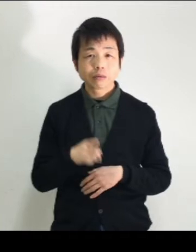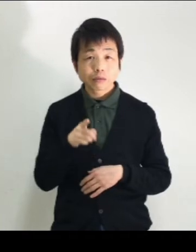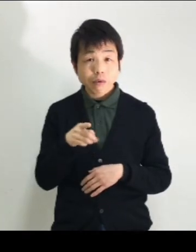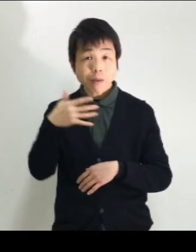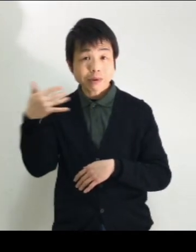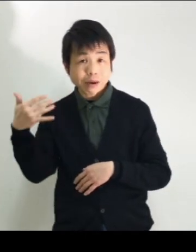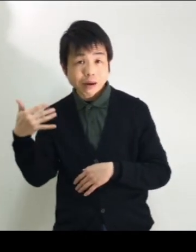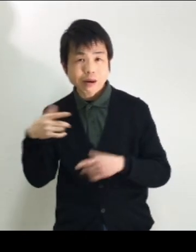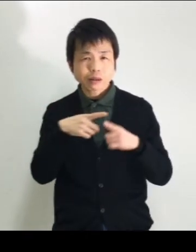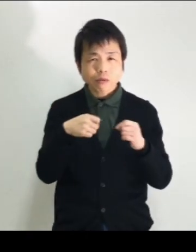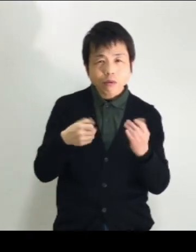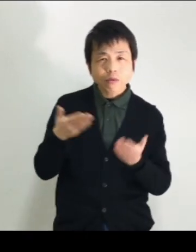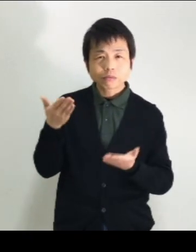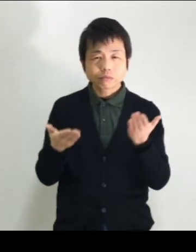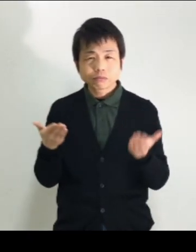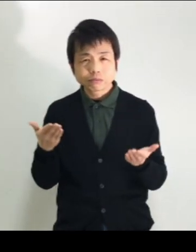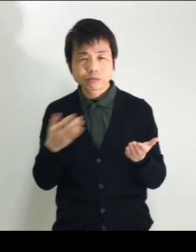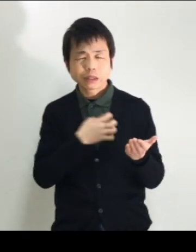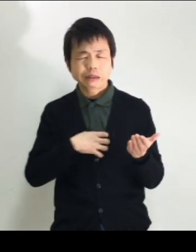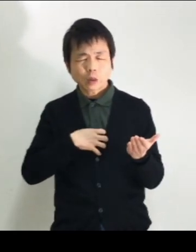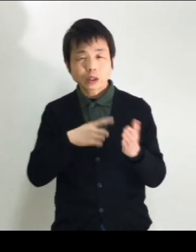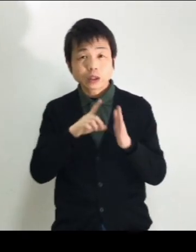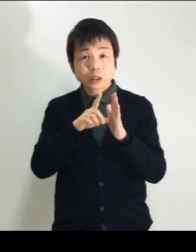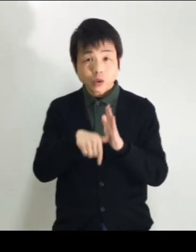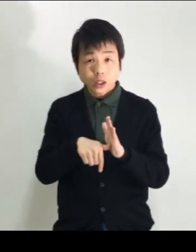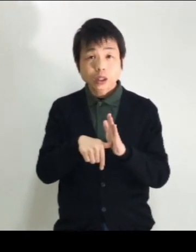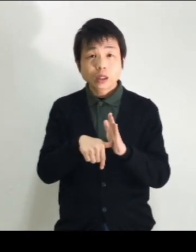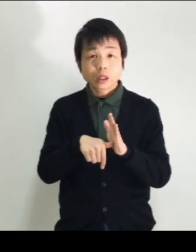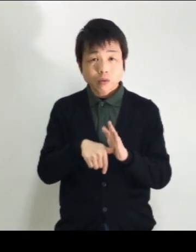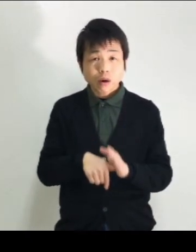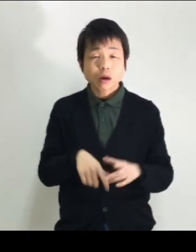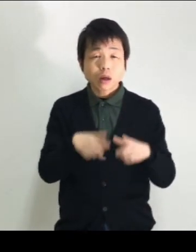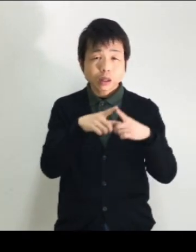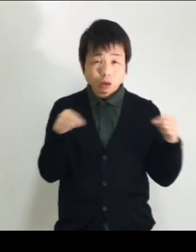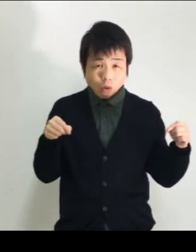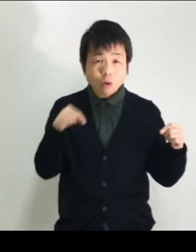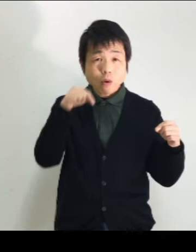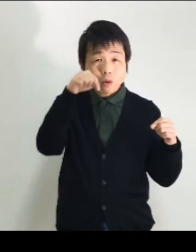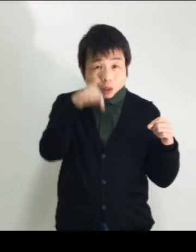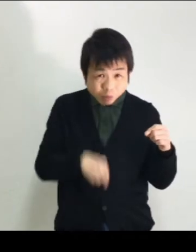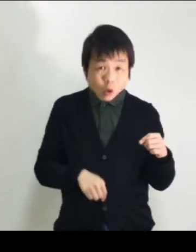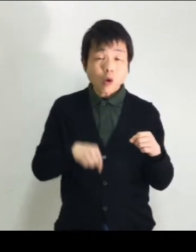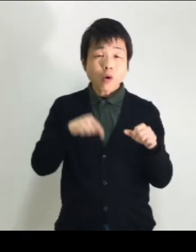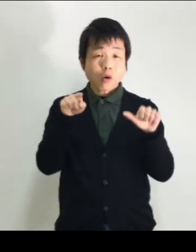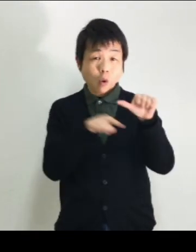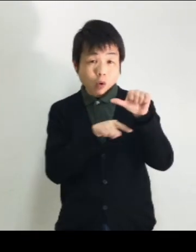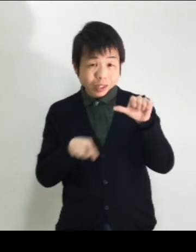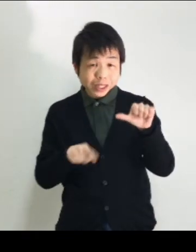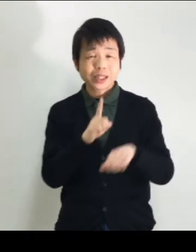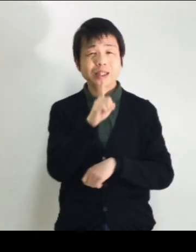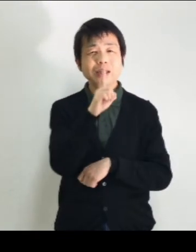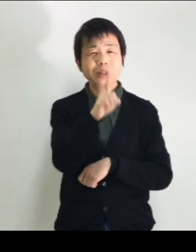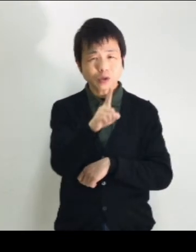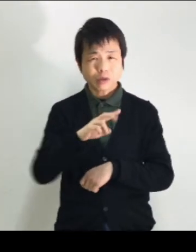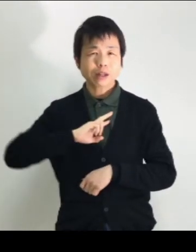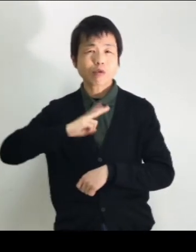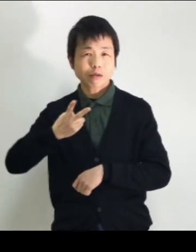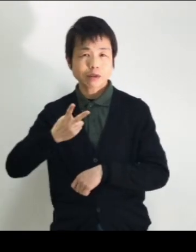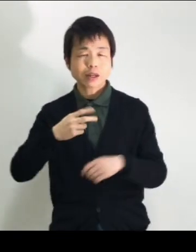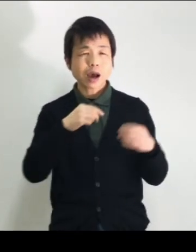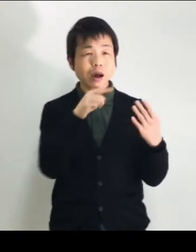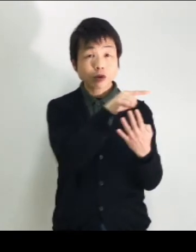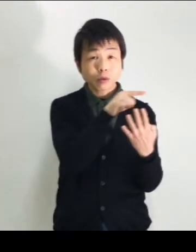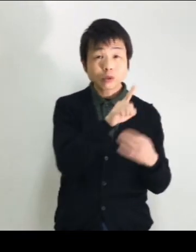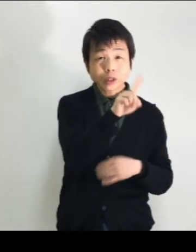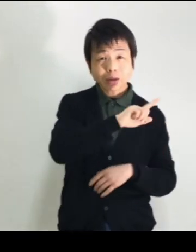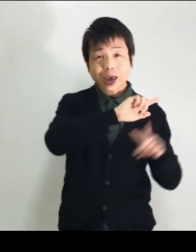の比率っていう、しんどい時には日本にも5人に1人はトランスジェンダーの当事者がいて、4人に1人は LGBTQ の